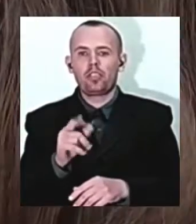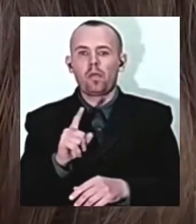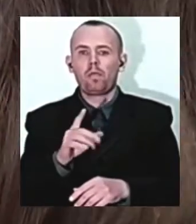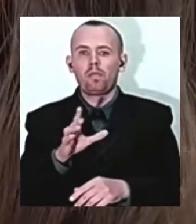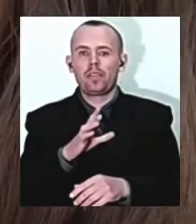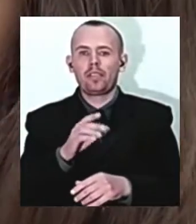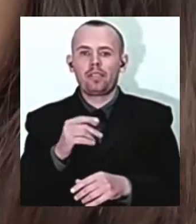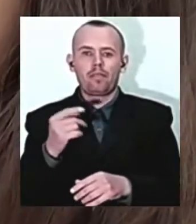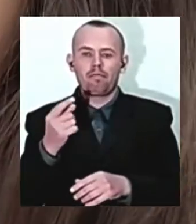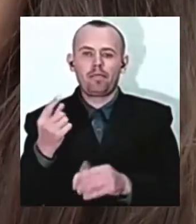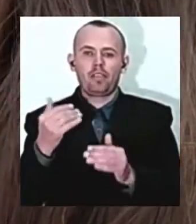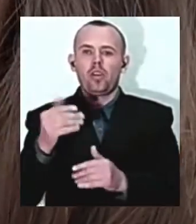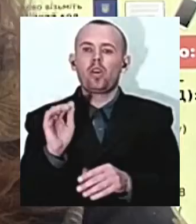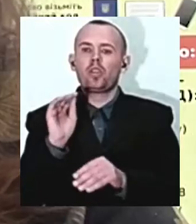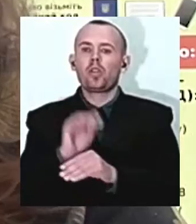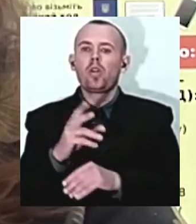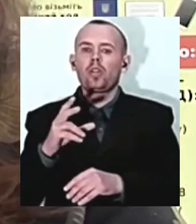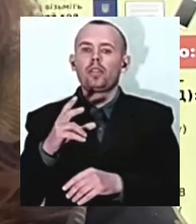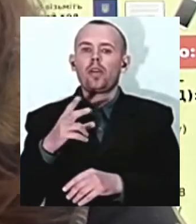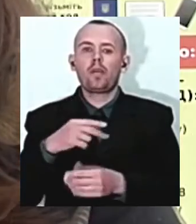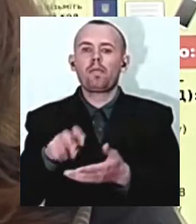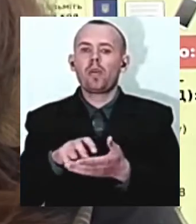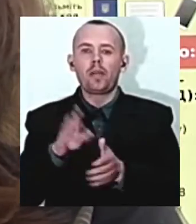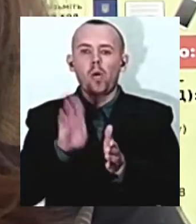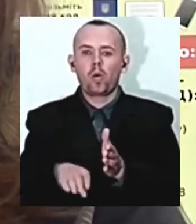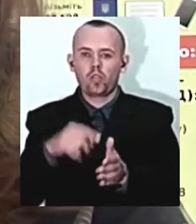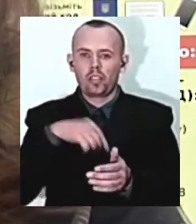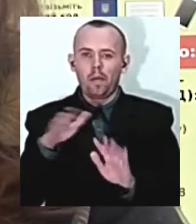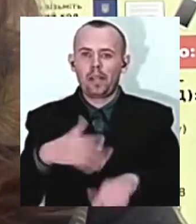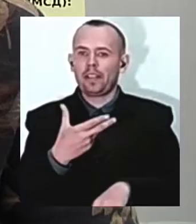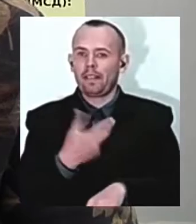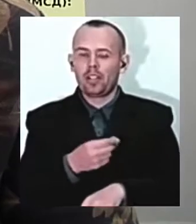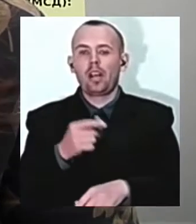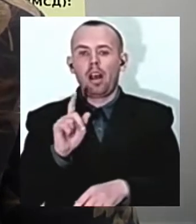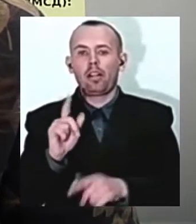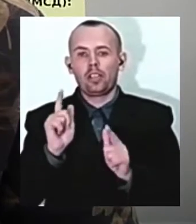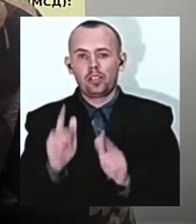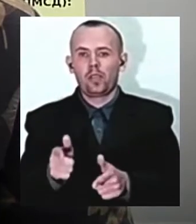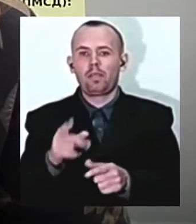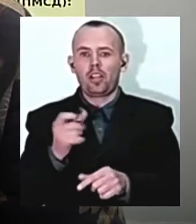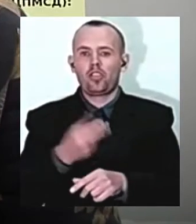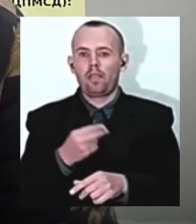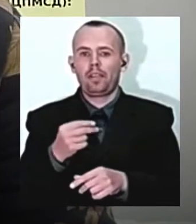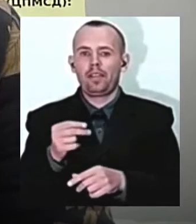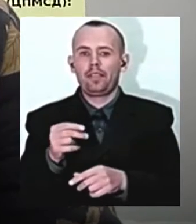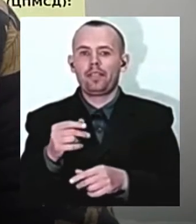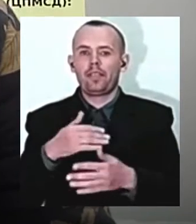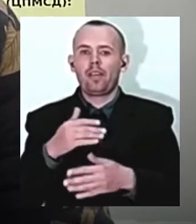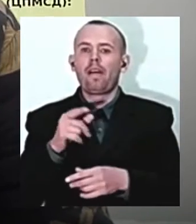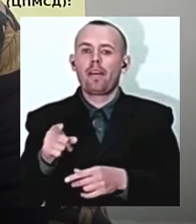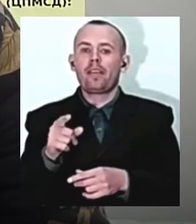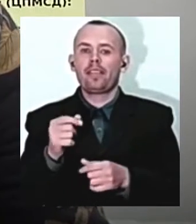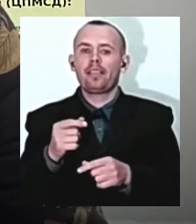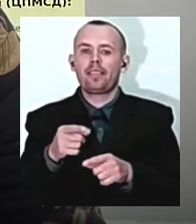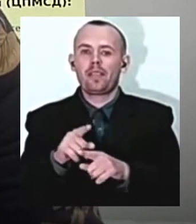Додала, донька боїться погіршення стану після вакцини, але згодилась на щеплення радо. Вона це сприймає як чергову прививку